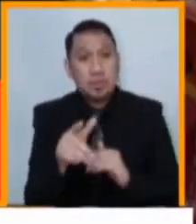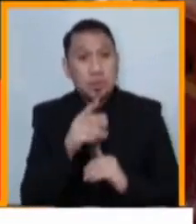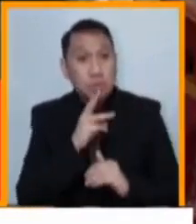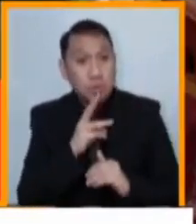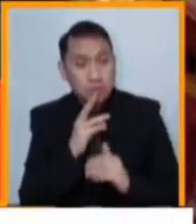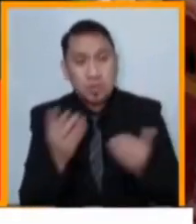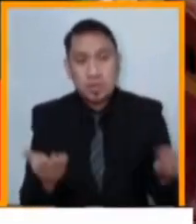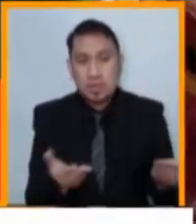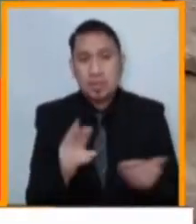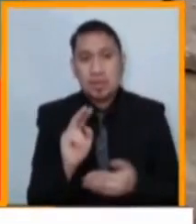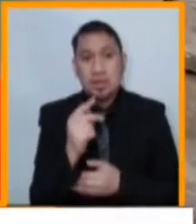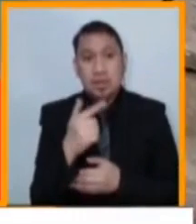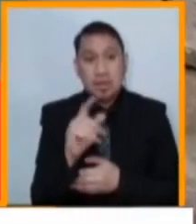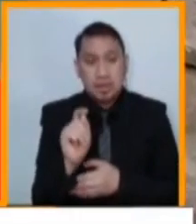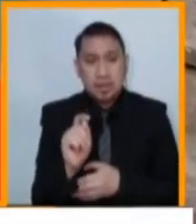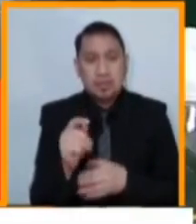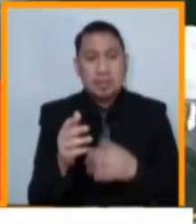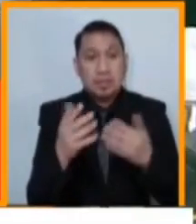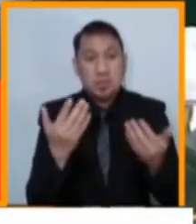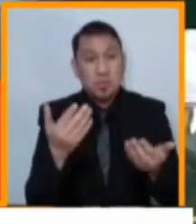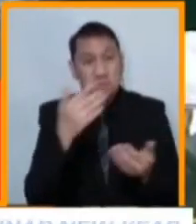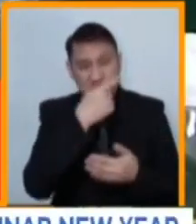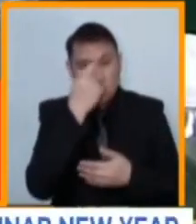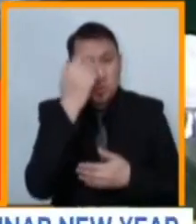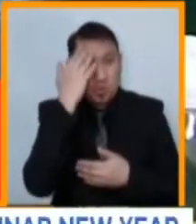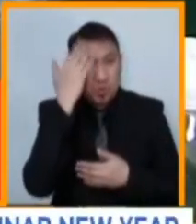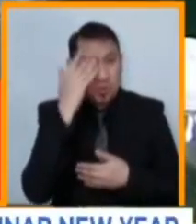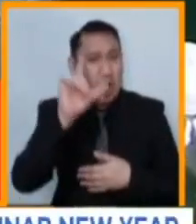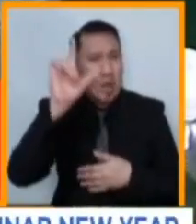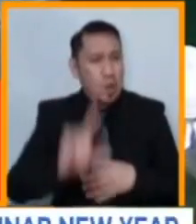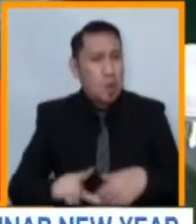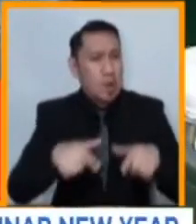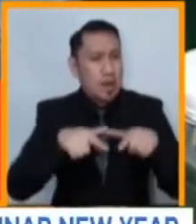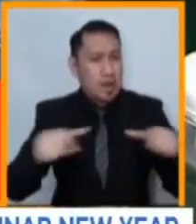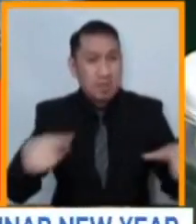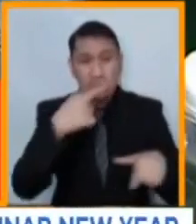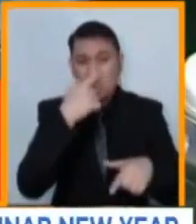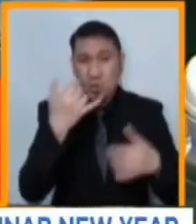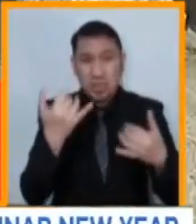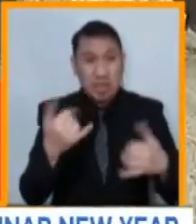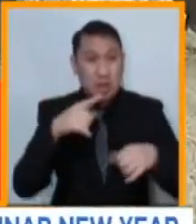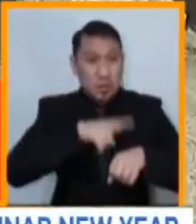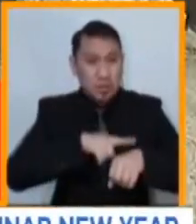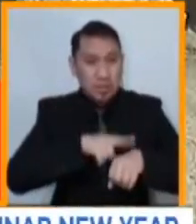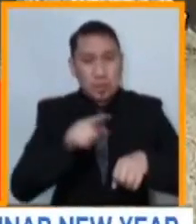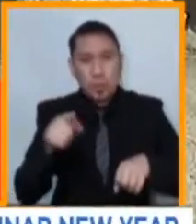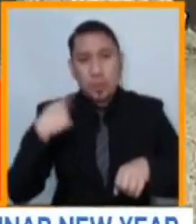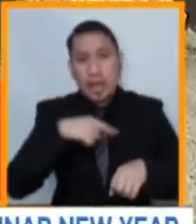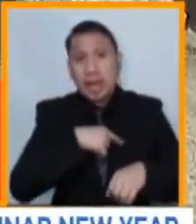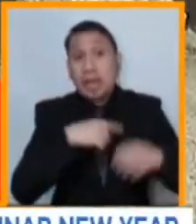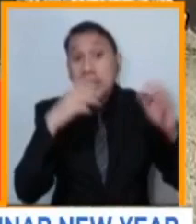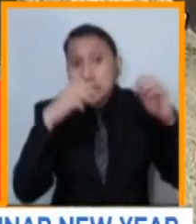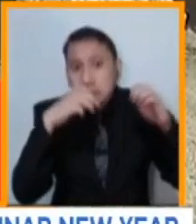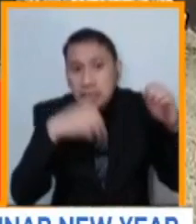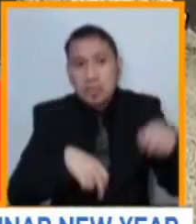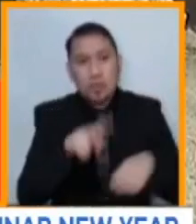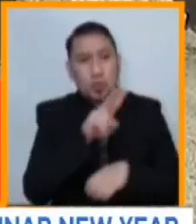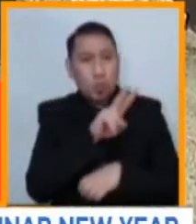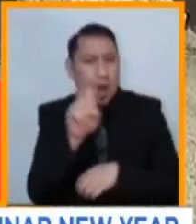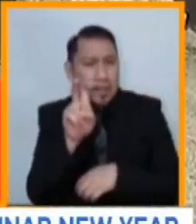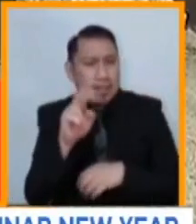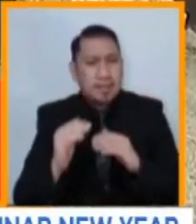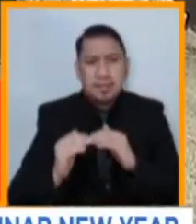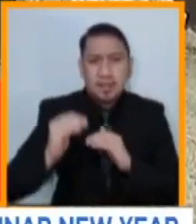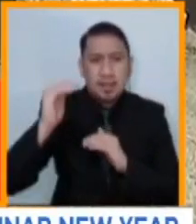no, ng medyo mababang level niya sa ganitong panahon po kasi dapat mga nasa 211 pa yan o 210 no? At halos